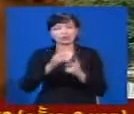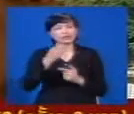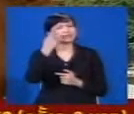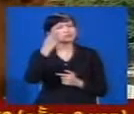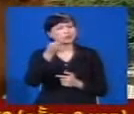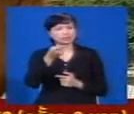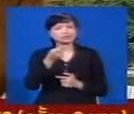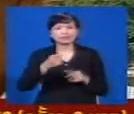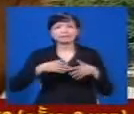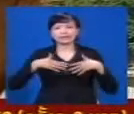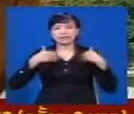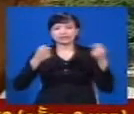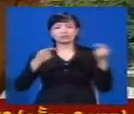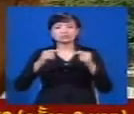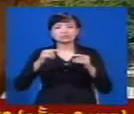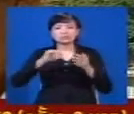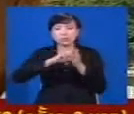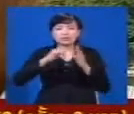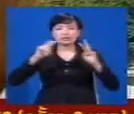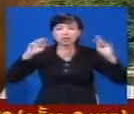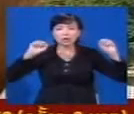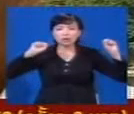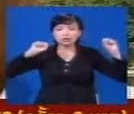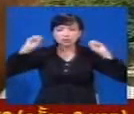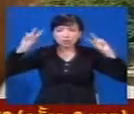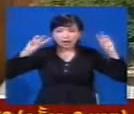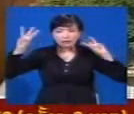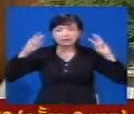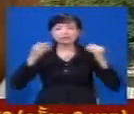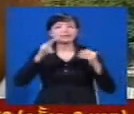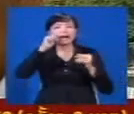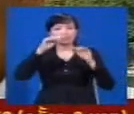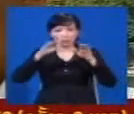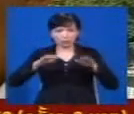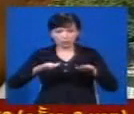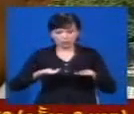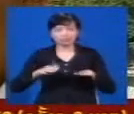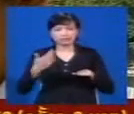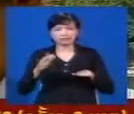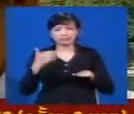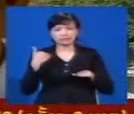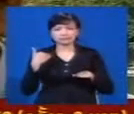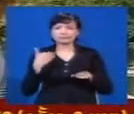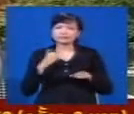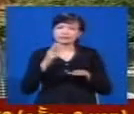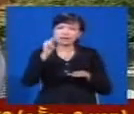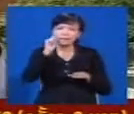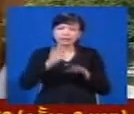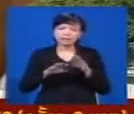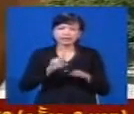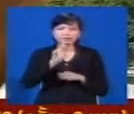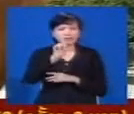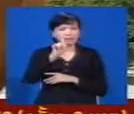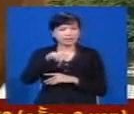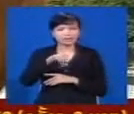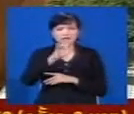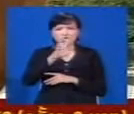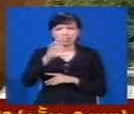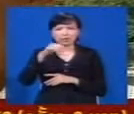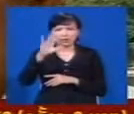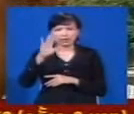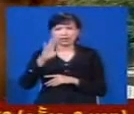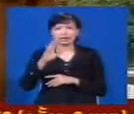พราะที่นครสวรรค์นะฮะน้ำก็ลดลงนะครับมีน้ำแค่ 1,760ลูกบาศก์เมตรต่อ